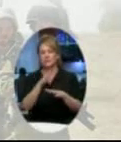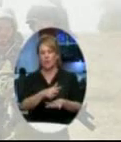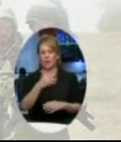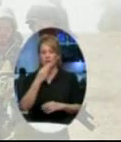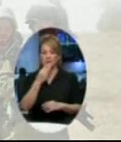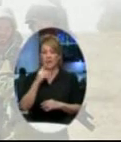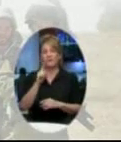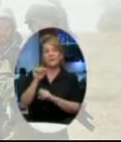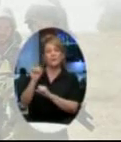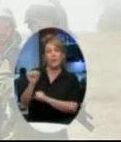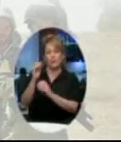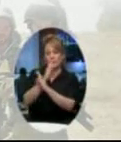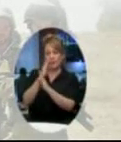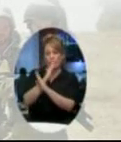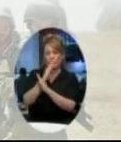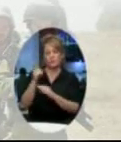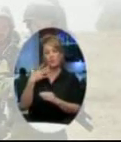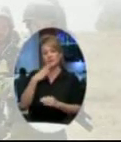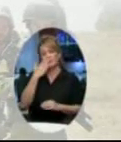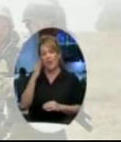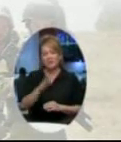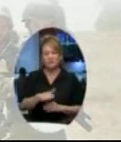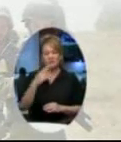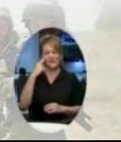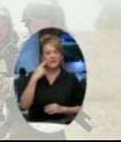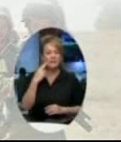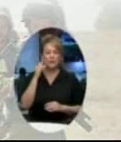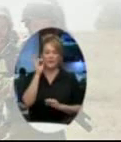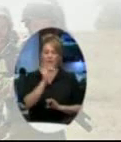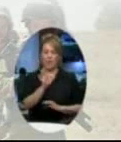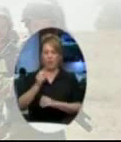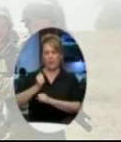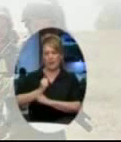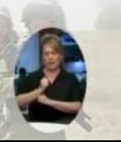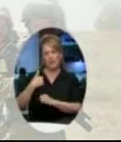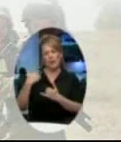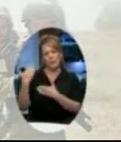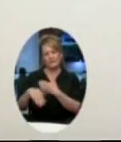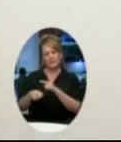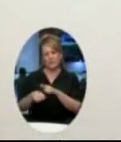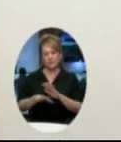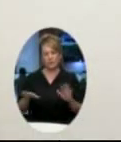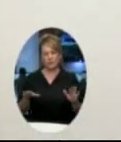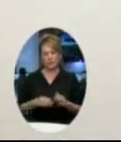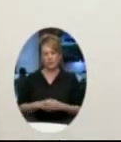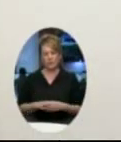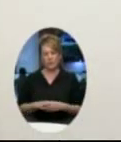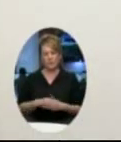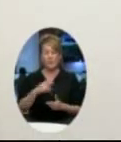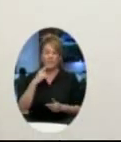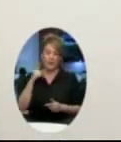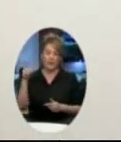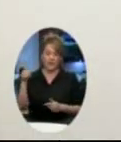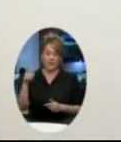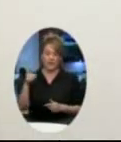טרור שמחפשים להשפיל, לבזות ולפגוע בהם. נשים לזה סוף. בישראל ביתנו כנראה הבינו שיש בעיה עם